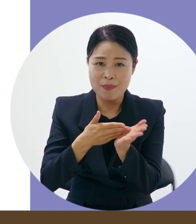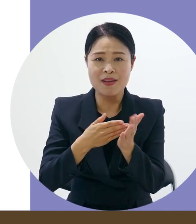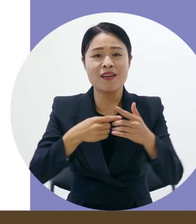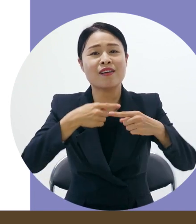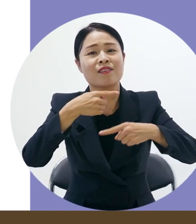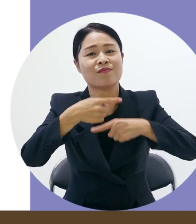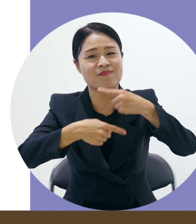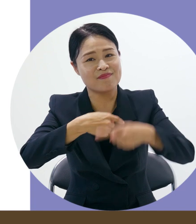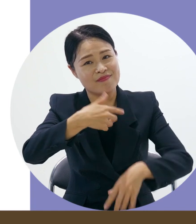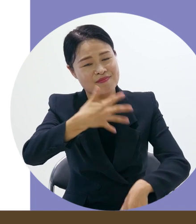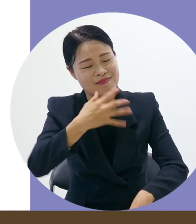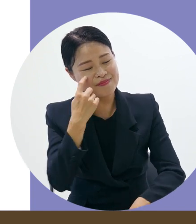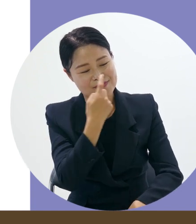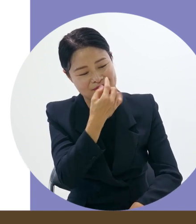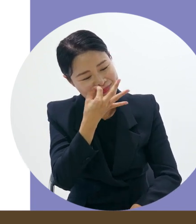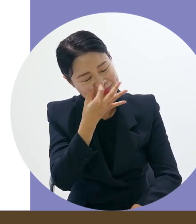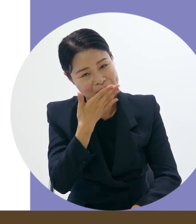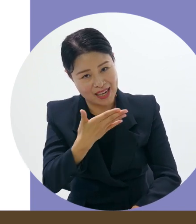수 있습니다.